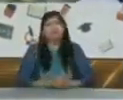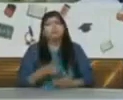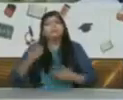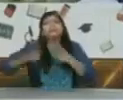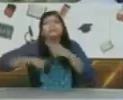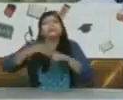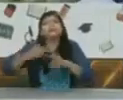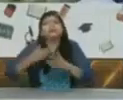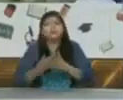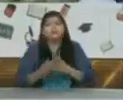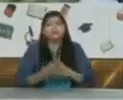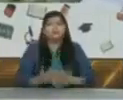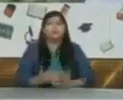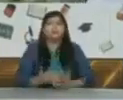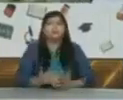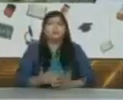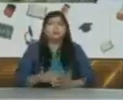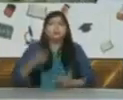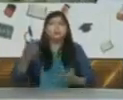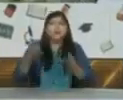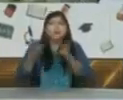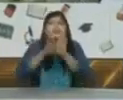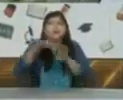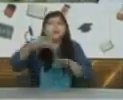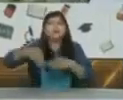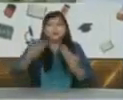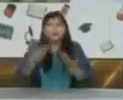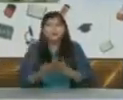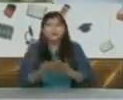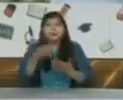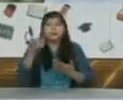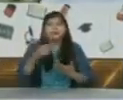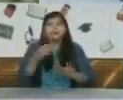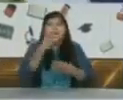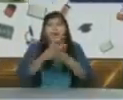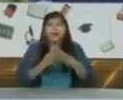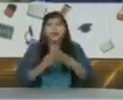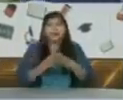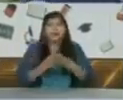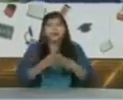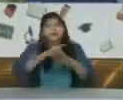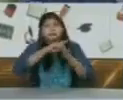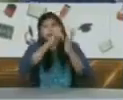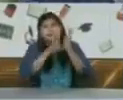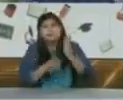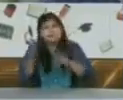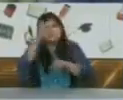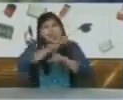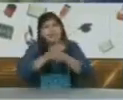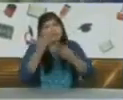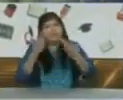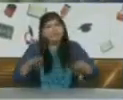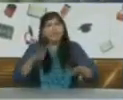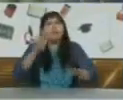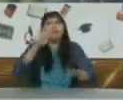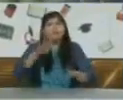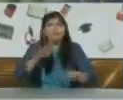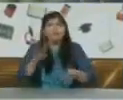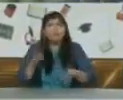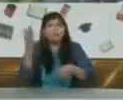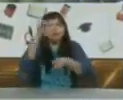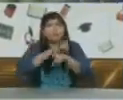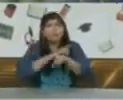आने वाले रविवार को आप आधा दिन फ्री हैं, या आप 4 तारीख को छुट्टी